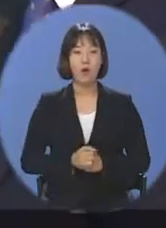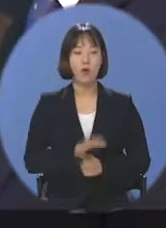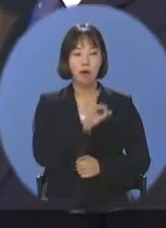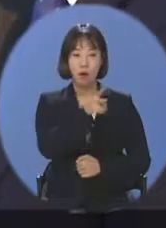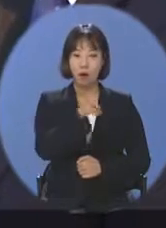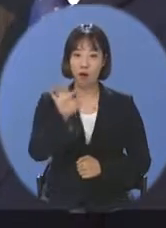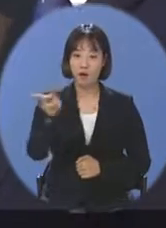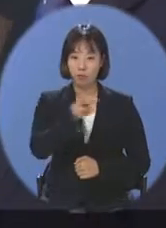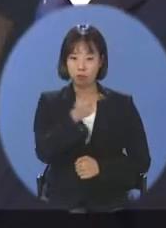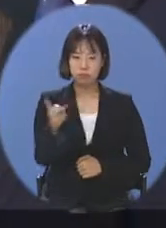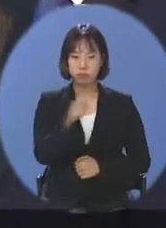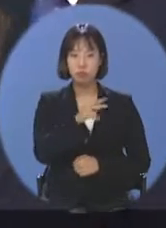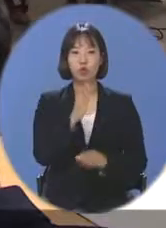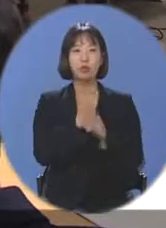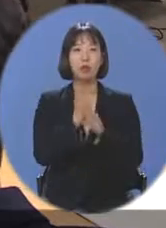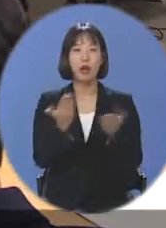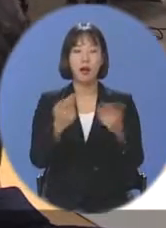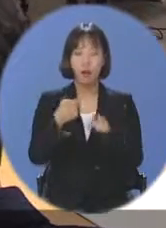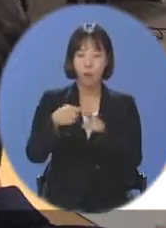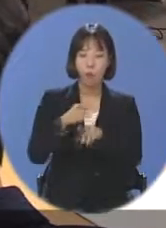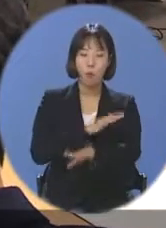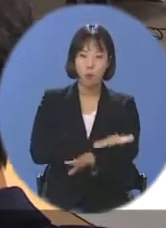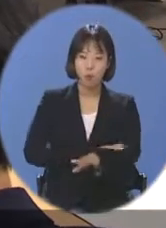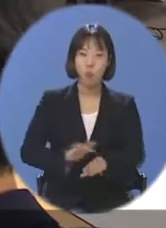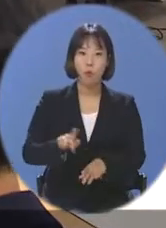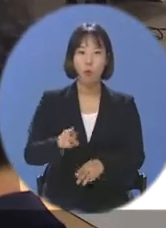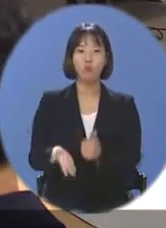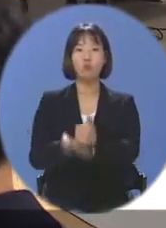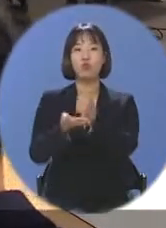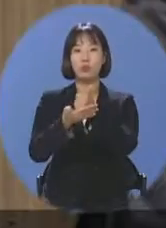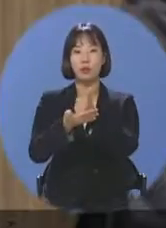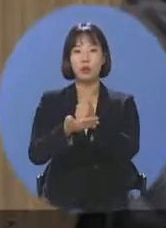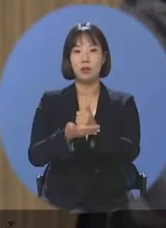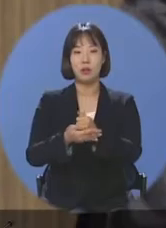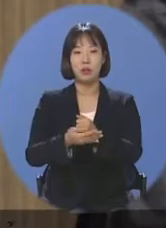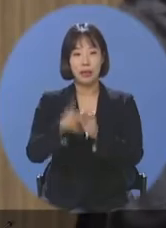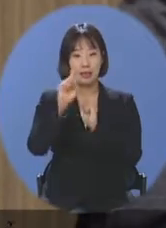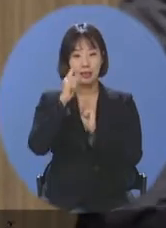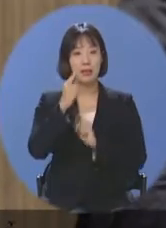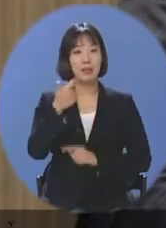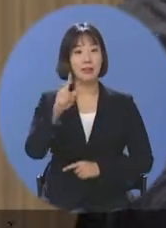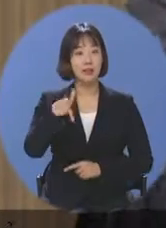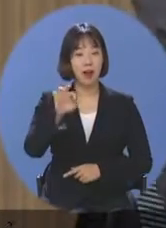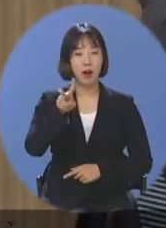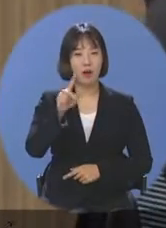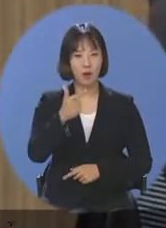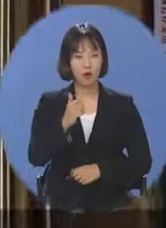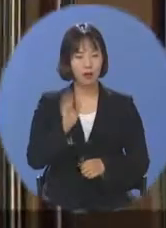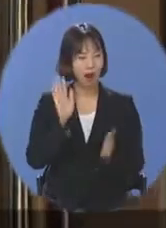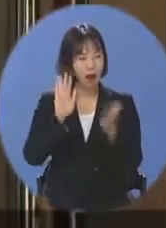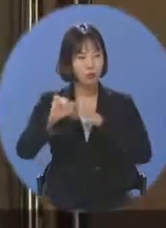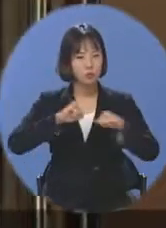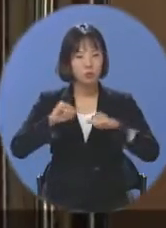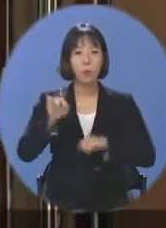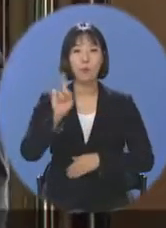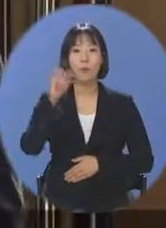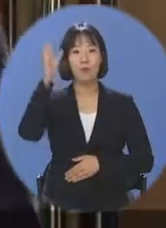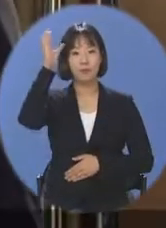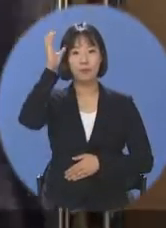여야를 넘나드는 정무감각을 갖췄다는 평가를 받는 이낙연 국무총리. 이 총리의 다음 행보에 대해 지역민의 기대감이 높아지고